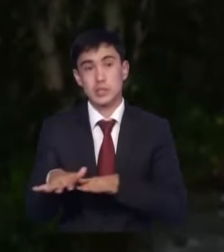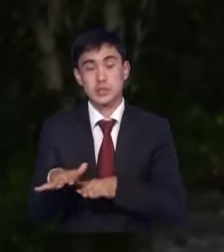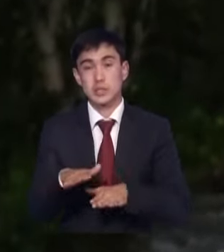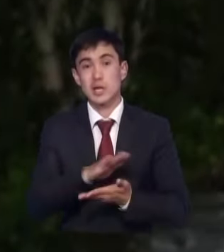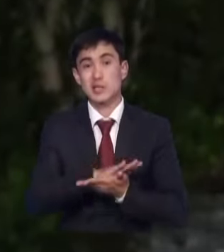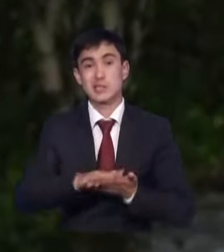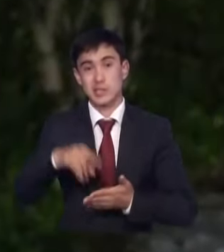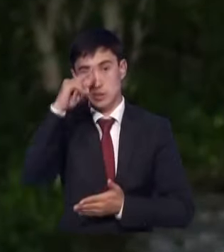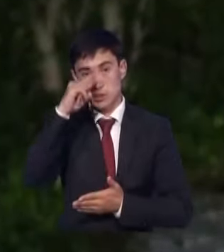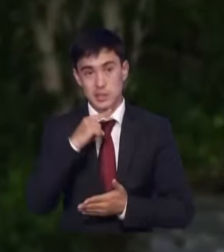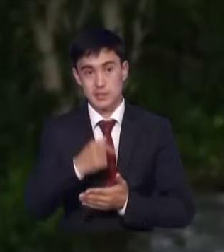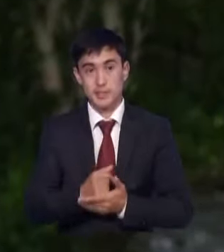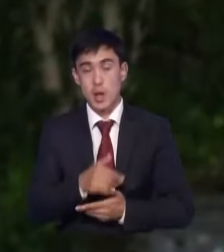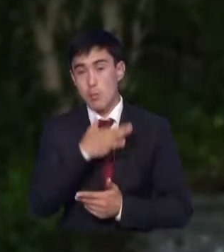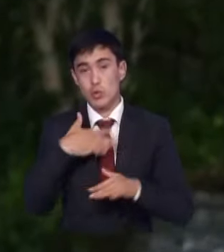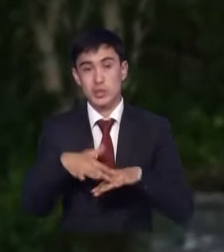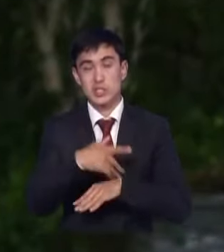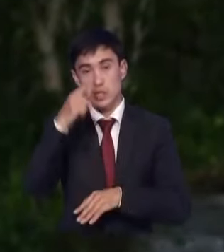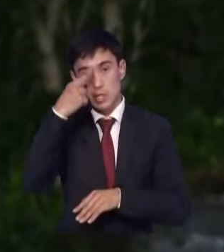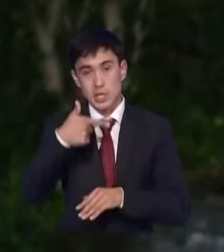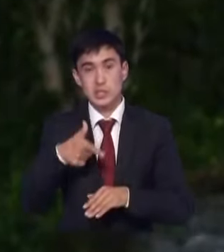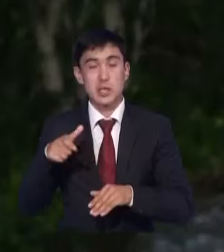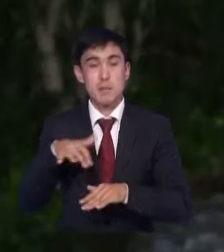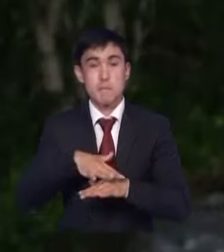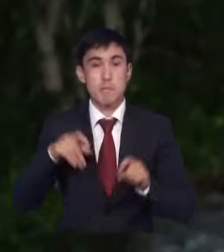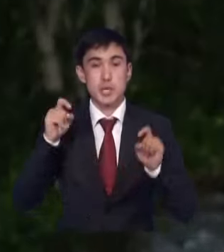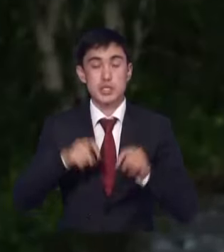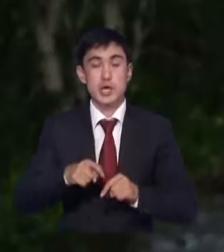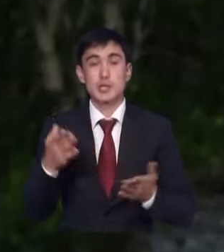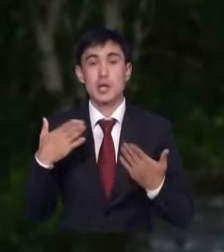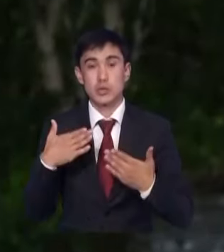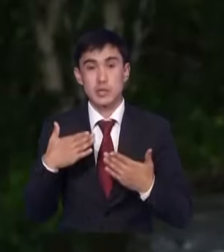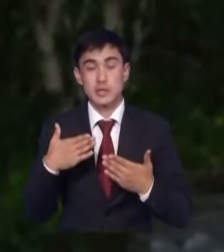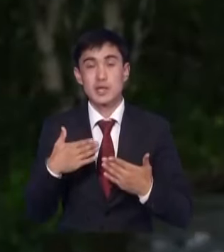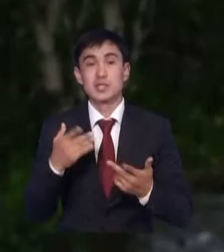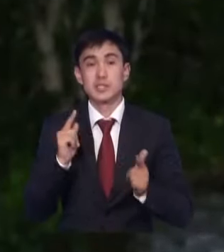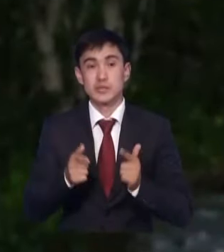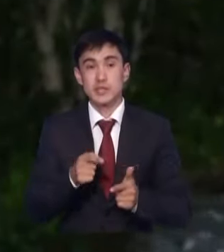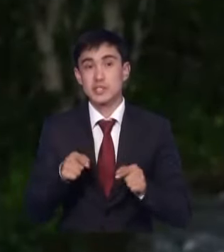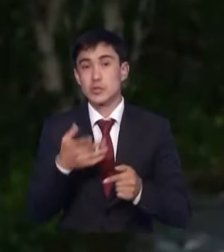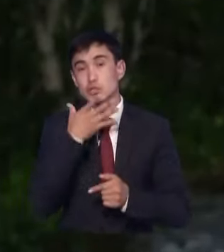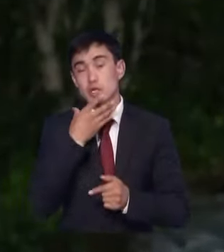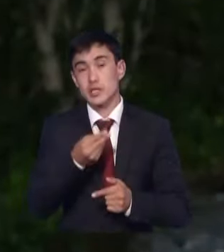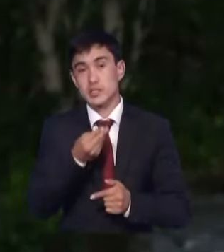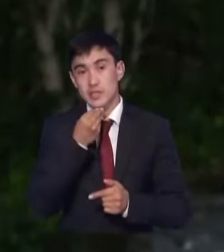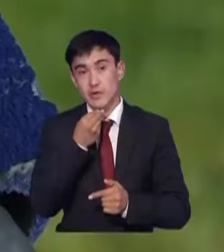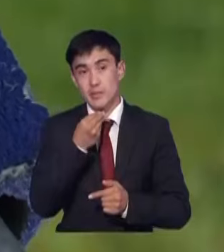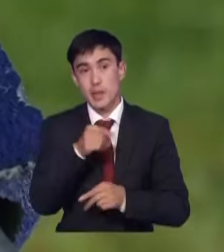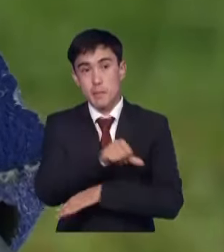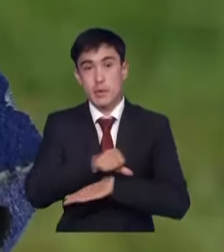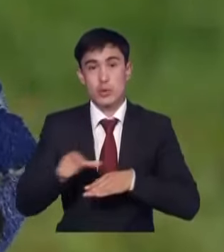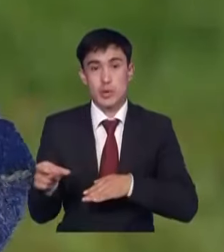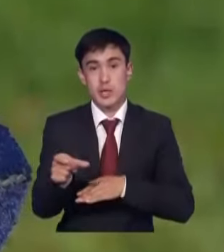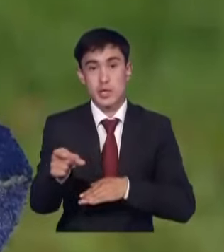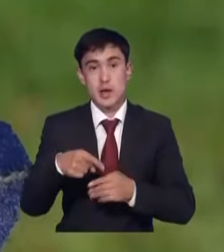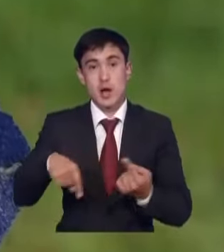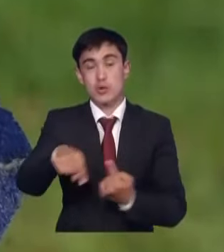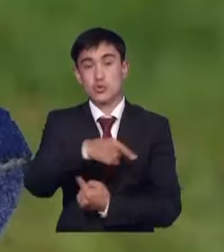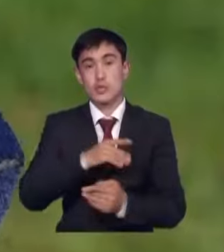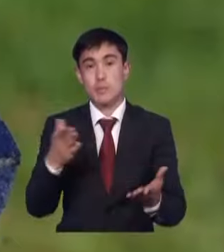акциях, как «Таза Казахстан». Многие наши граждане приезжают в эту местность для отдыха. Действительно, здесь очень красиво. На берегу реки в окружении